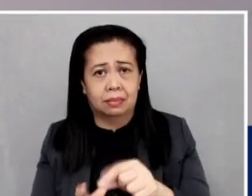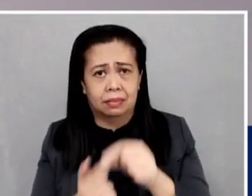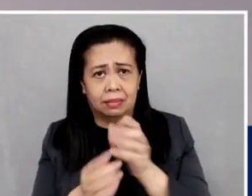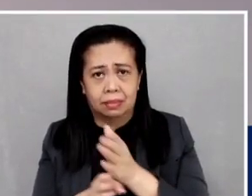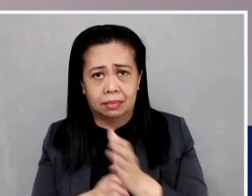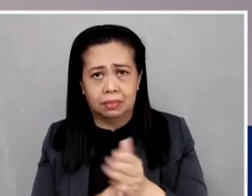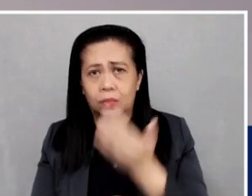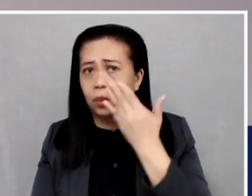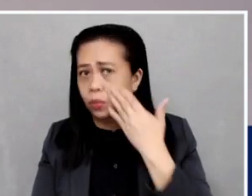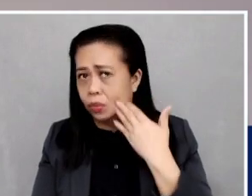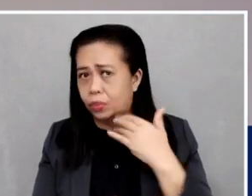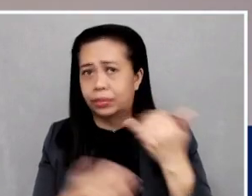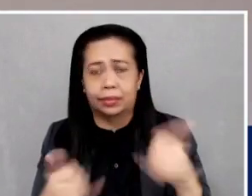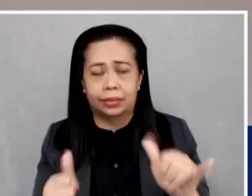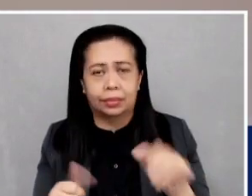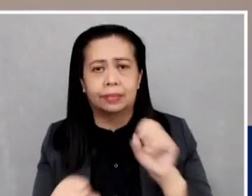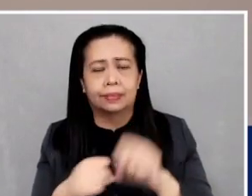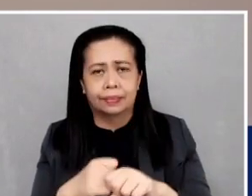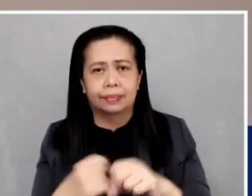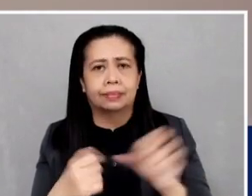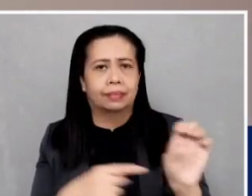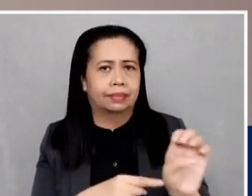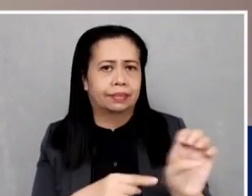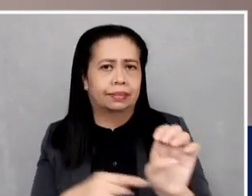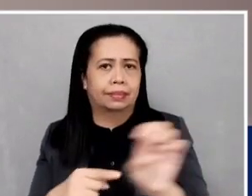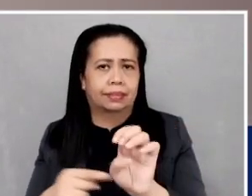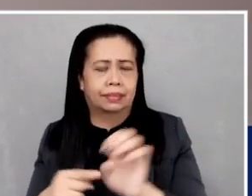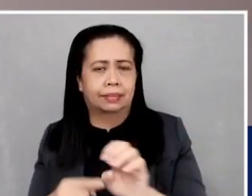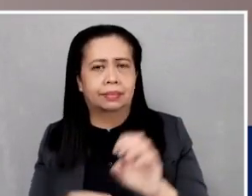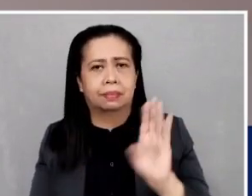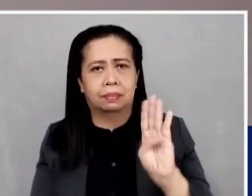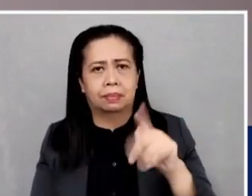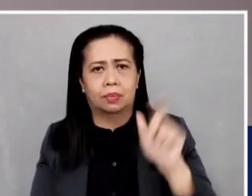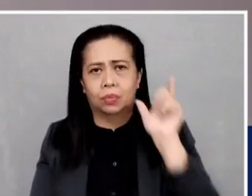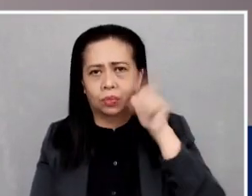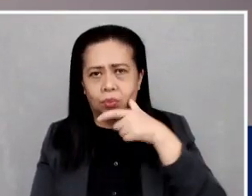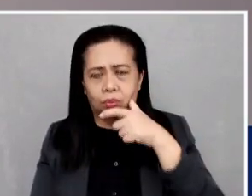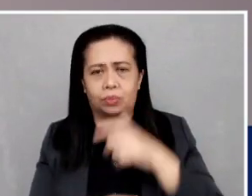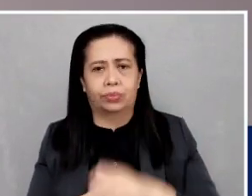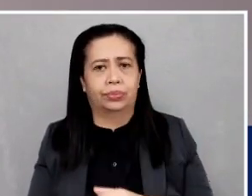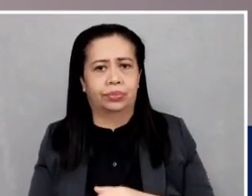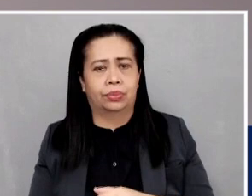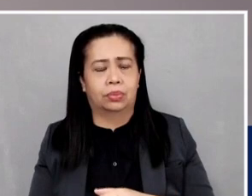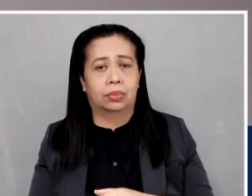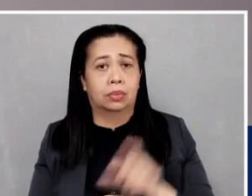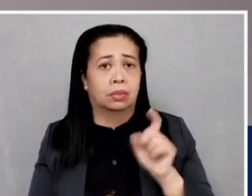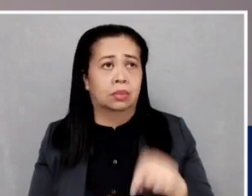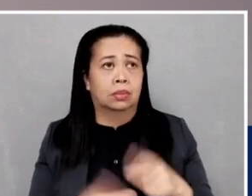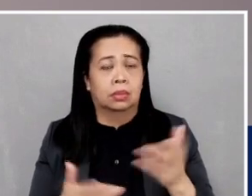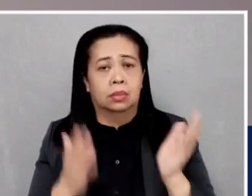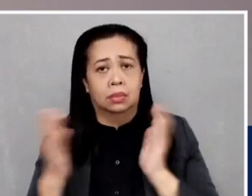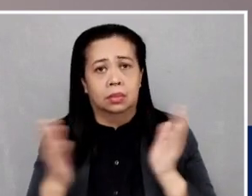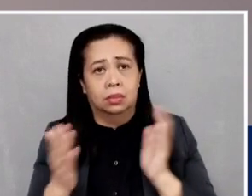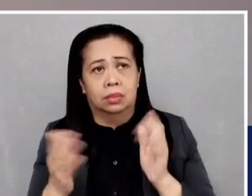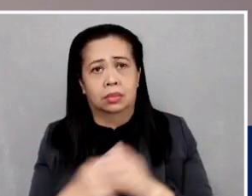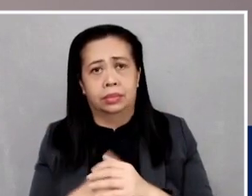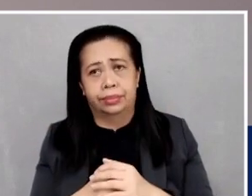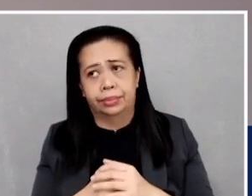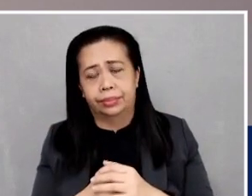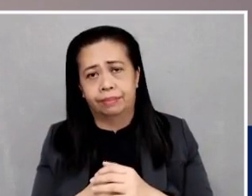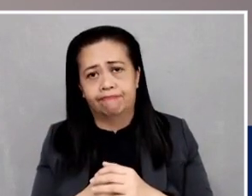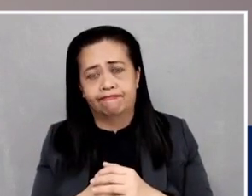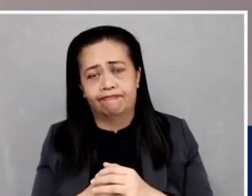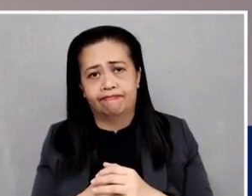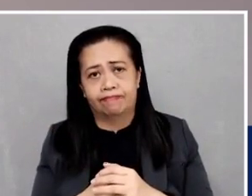kulang pa rin, kaya sumasideline pa sa BPO. Sana yung serbisyo sa bayan, maserbisyohan din.